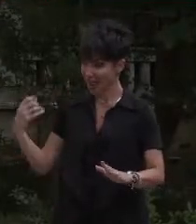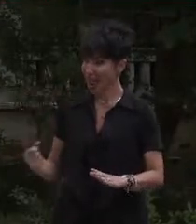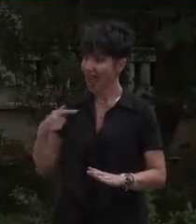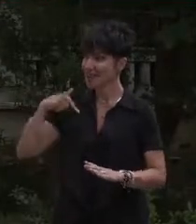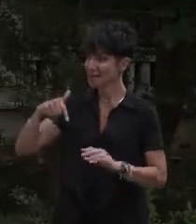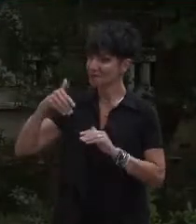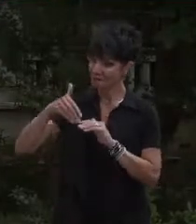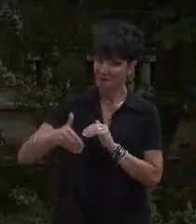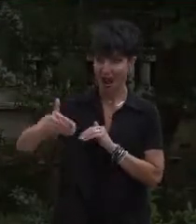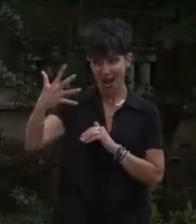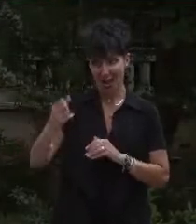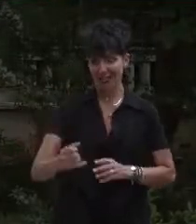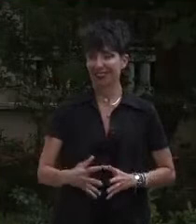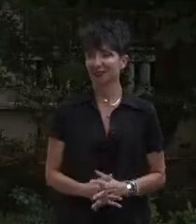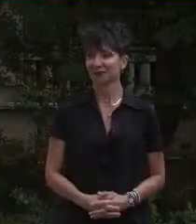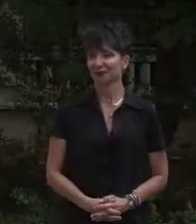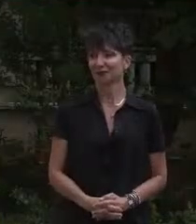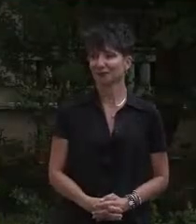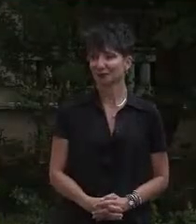παρόν και μέλλον.